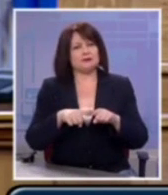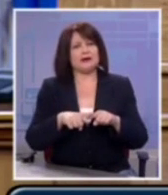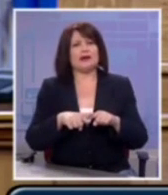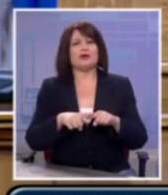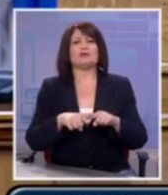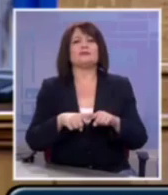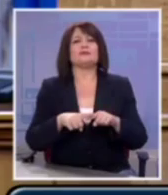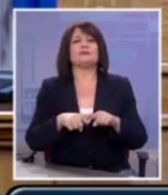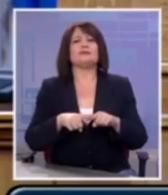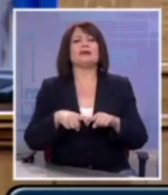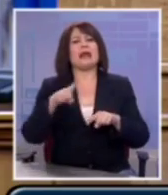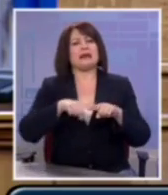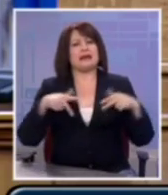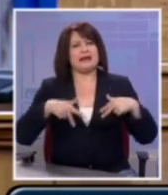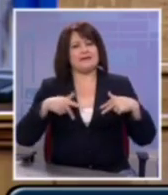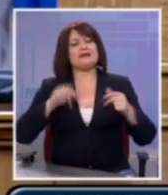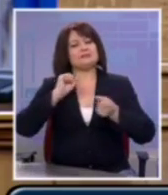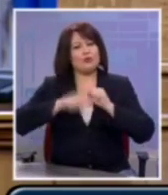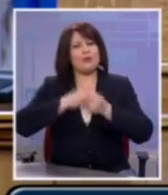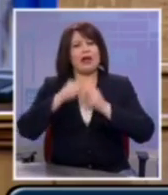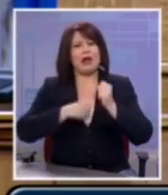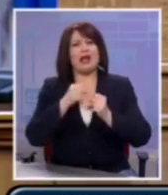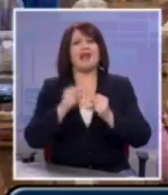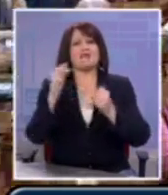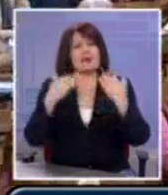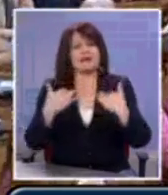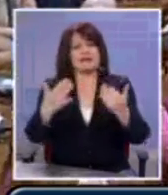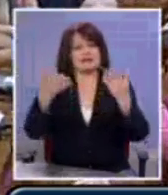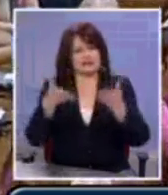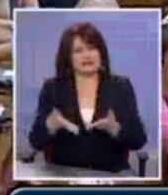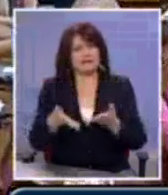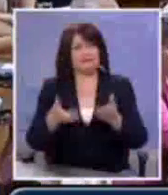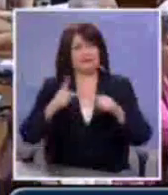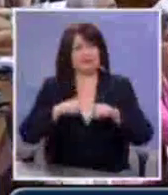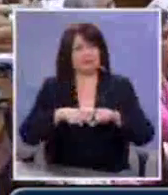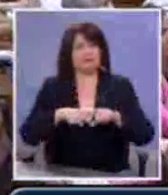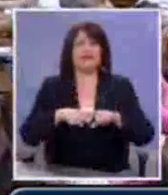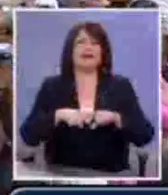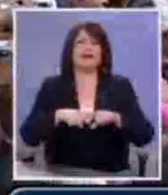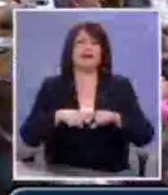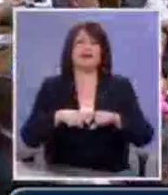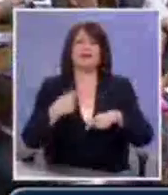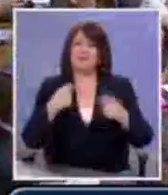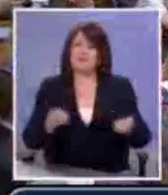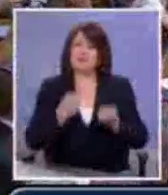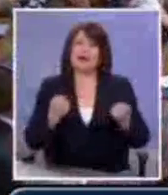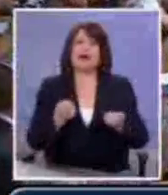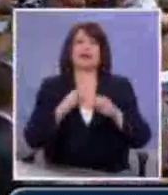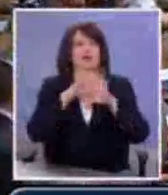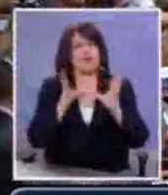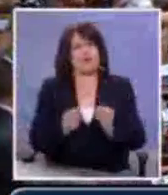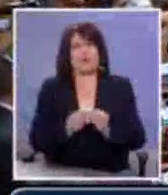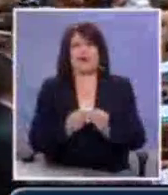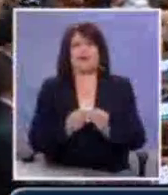στην ελληνική κυβέρνηση που παλεύει και στο ελληνικό κοινοβούλιο που υλοποιεί αυτήν